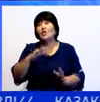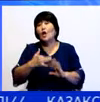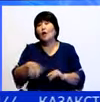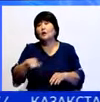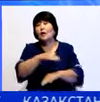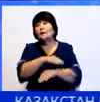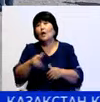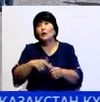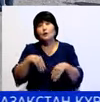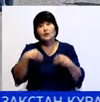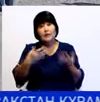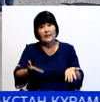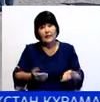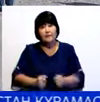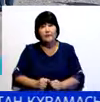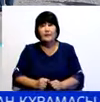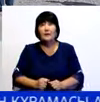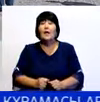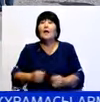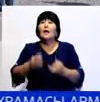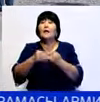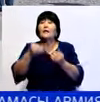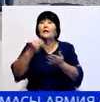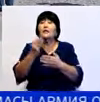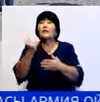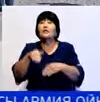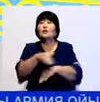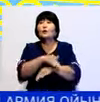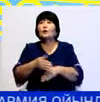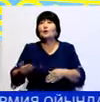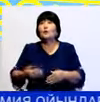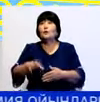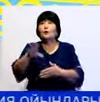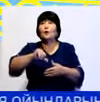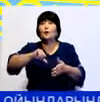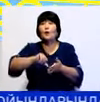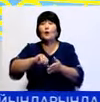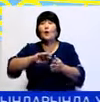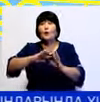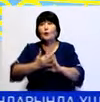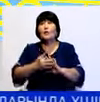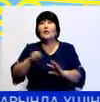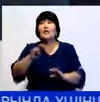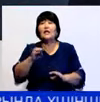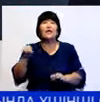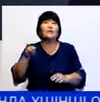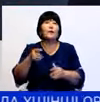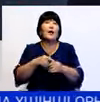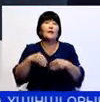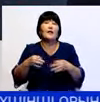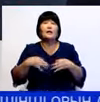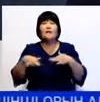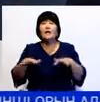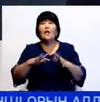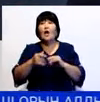көше берілді. Киелі мекен Шиелі өңірінің көшелерінің бірі өмірі өнегемен өрілген Жарылқасын Тұрабаевтың есімімен аталады. Салтанат